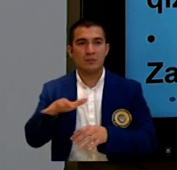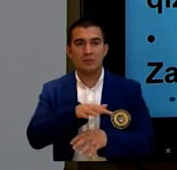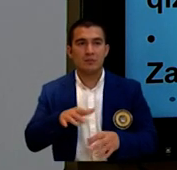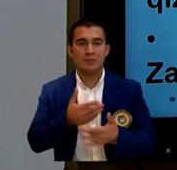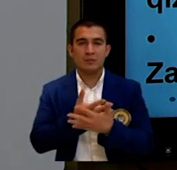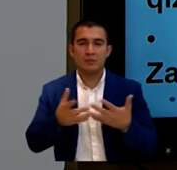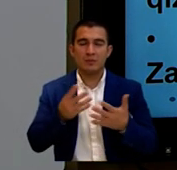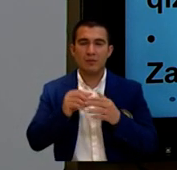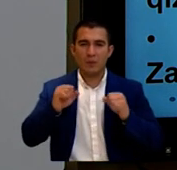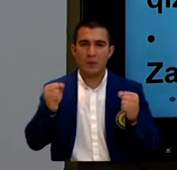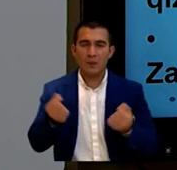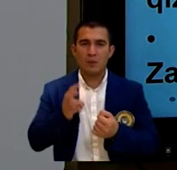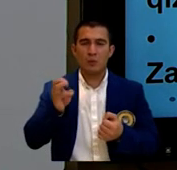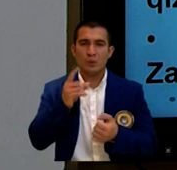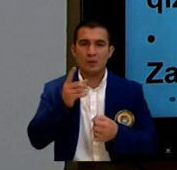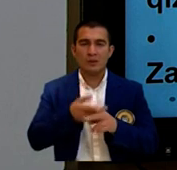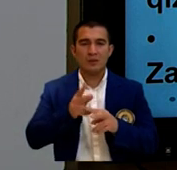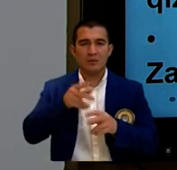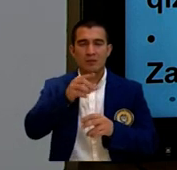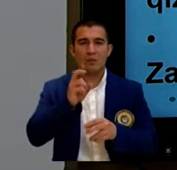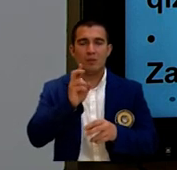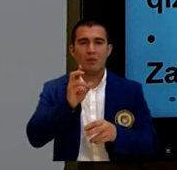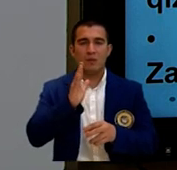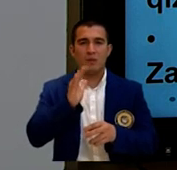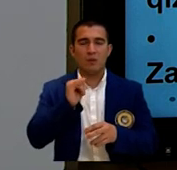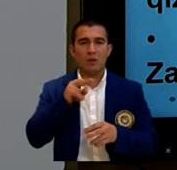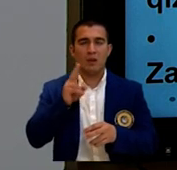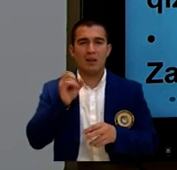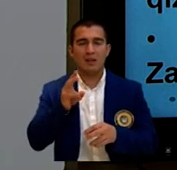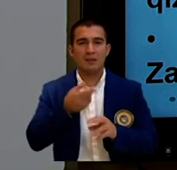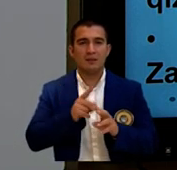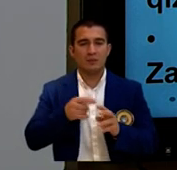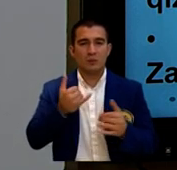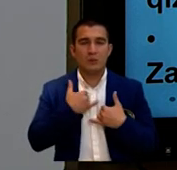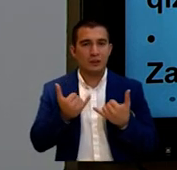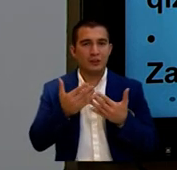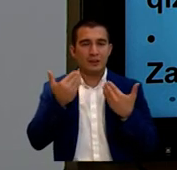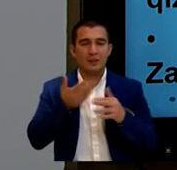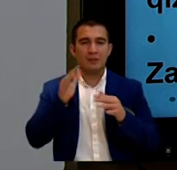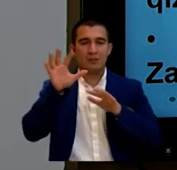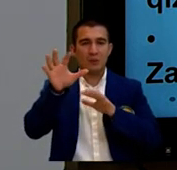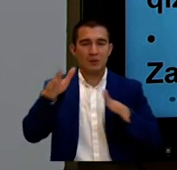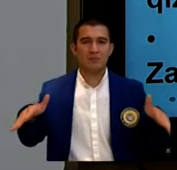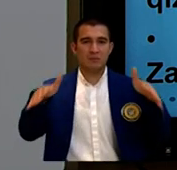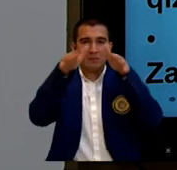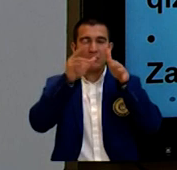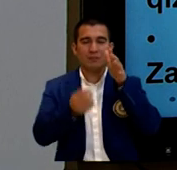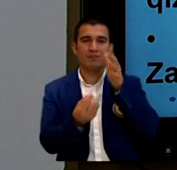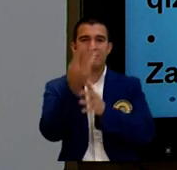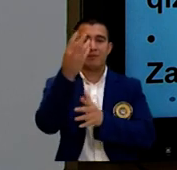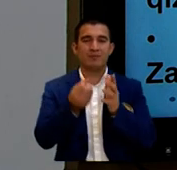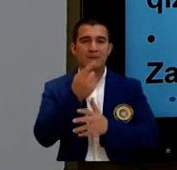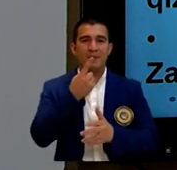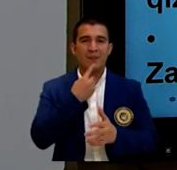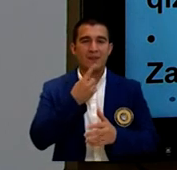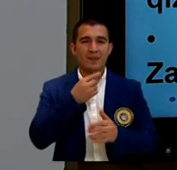yerdagi muzlik vulqonlar haqida qiziqarli ma'lumotlarni to'plab, tabiiy fanlarning rivojiga ulkan hissa qo'shdi.